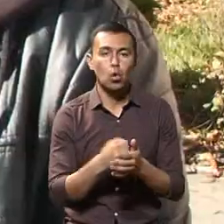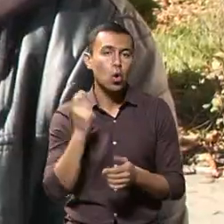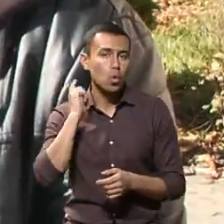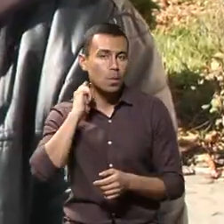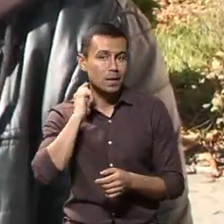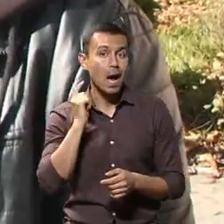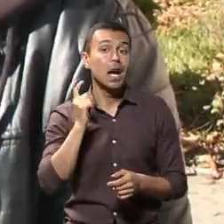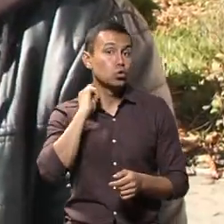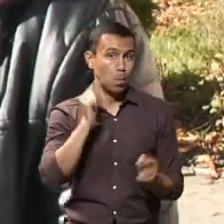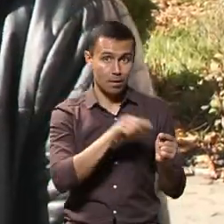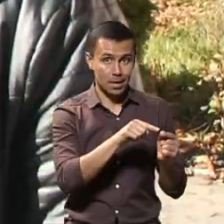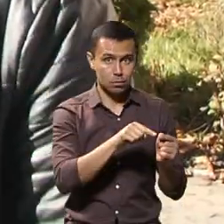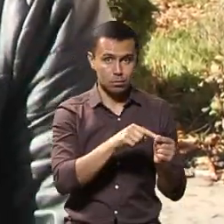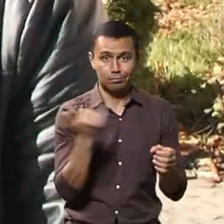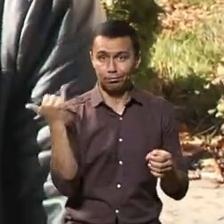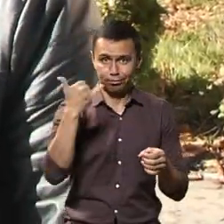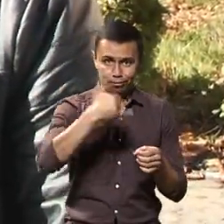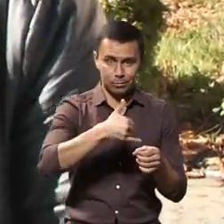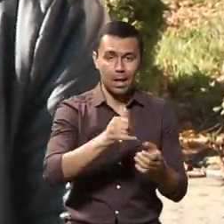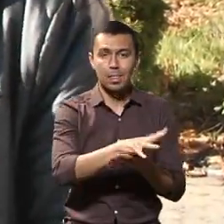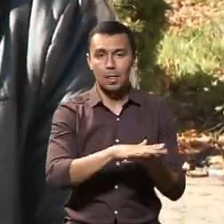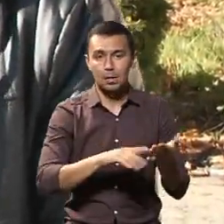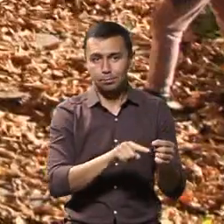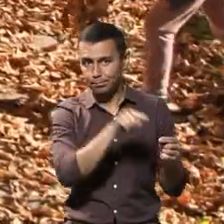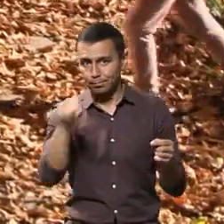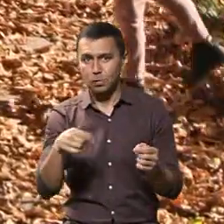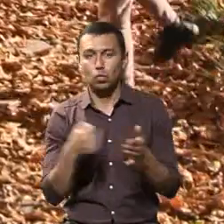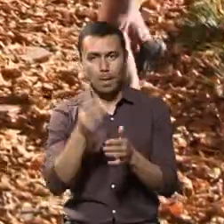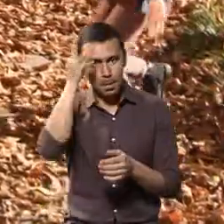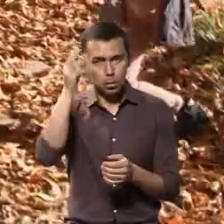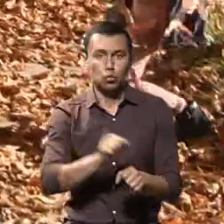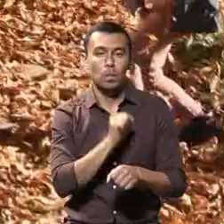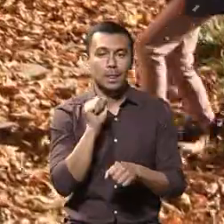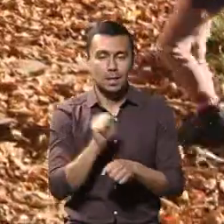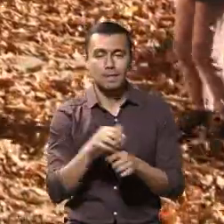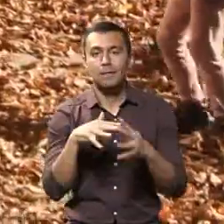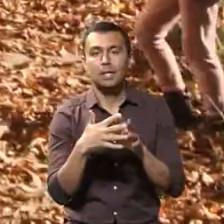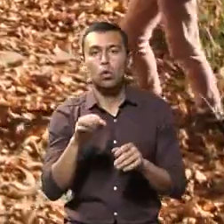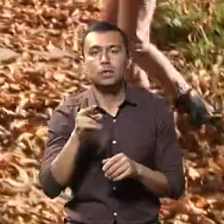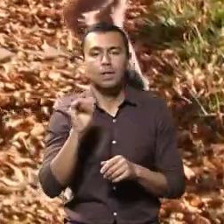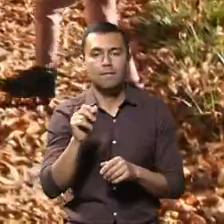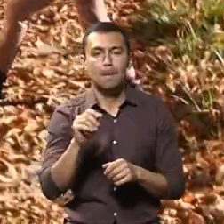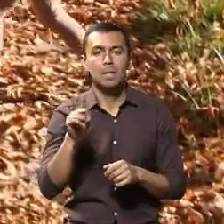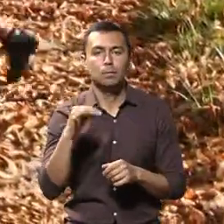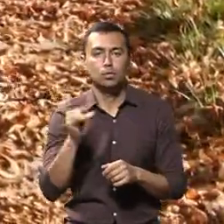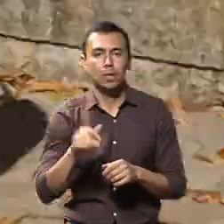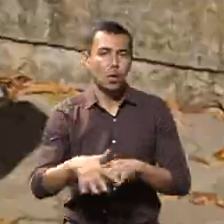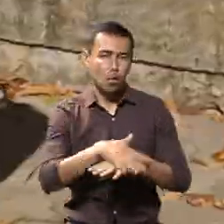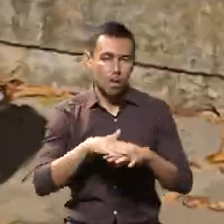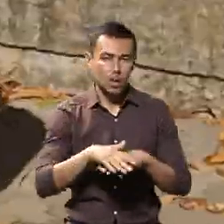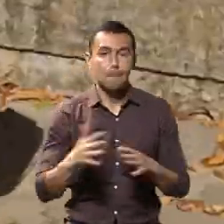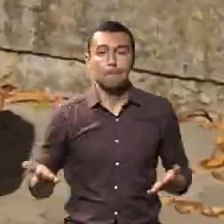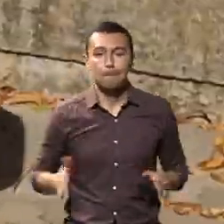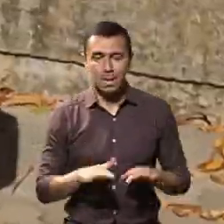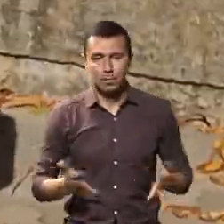Кропивницького. З Кропивницького заправилися і далі вже на Хмельницький. Зупинились, каже жінка, у селі Голосків Меджибіської громади. Місцеві